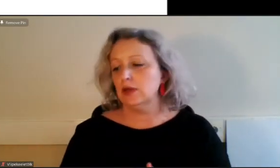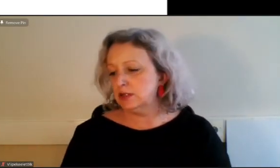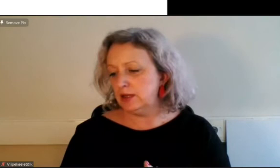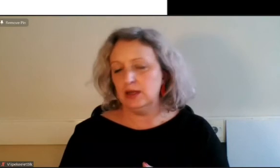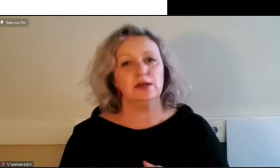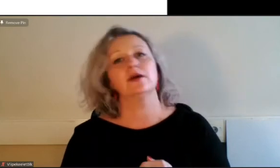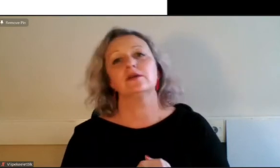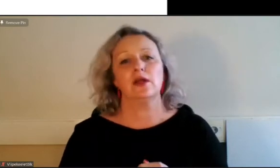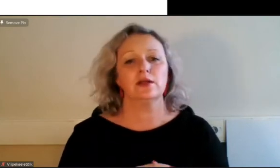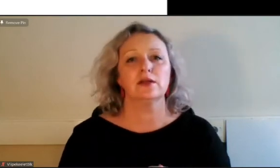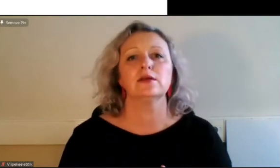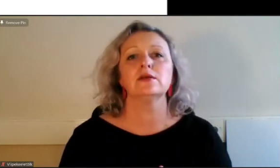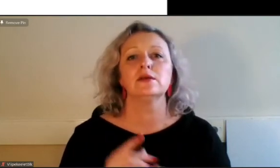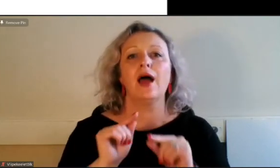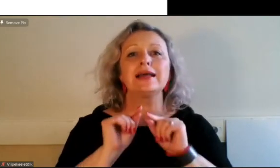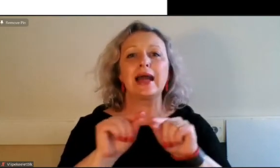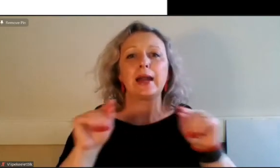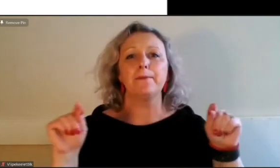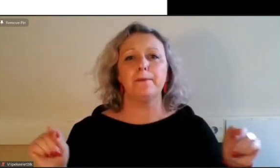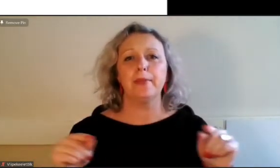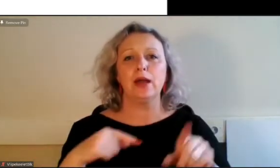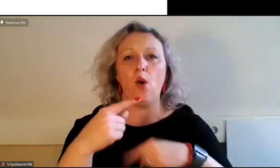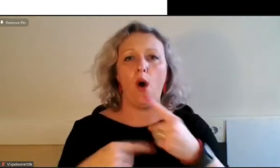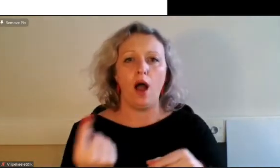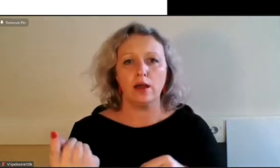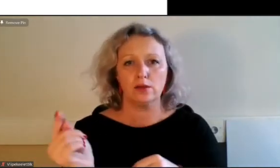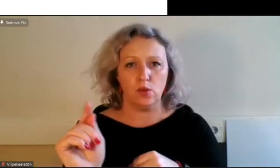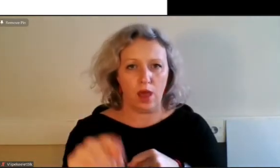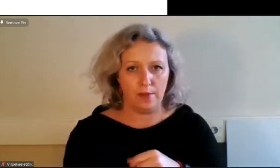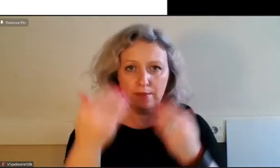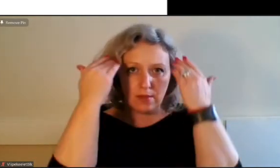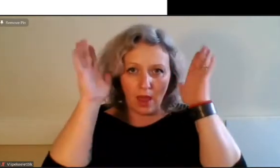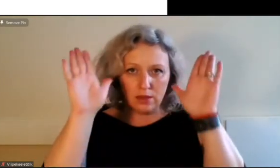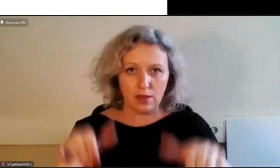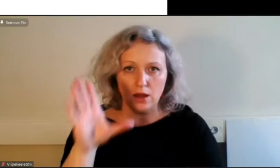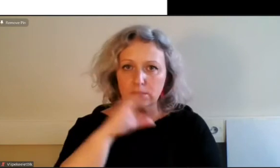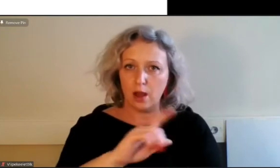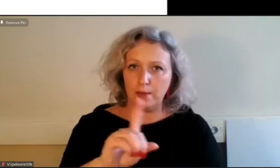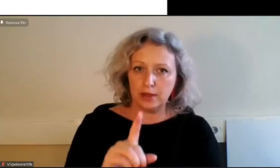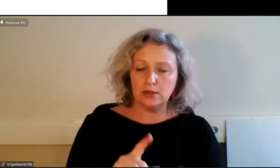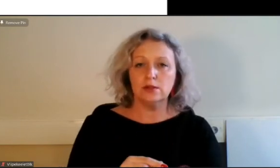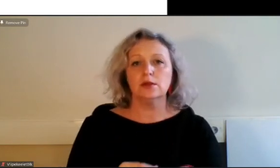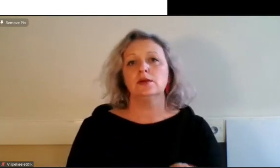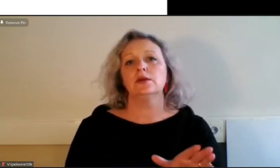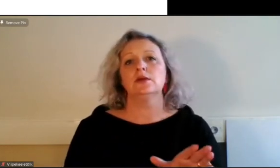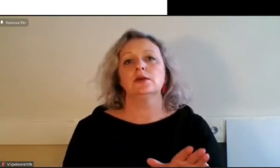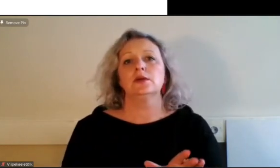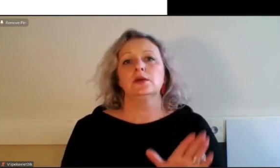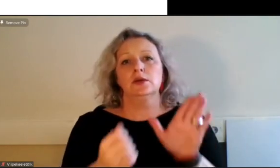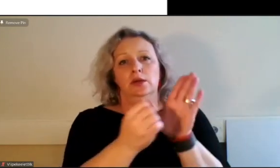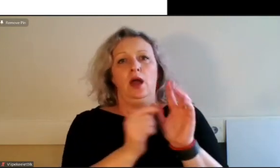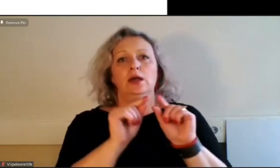ole nüüd reklaam, et nakatuge kõik ja saate hea kaitse. Me ei tea, kuidas see koroonaviiruse nakkus kellelgi